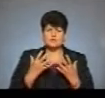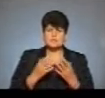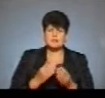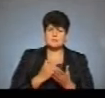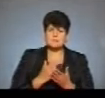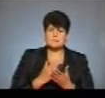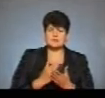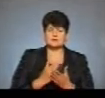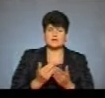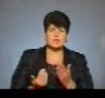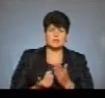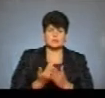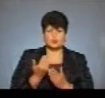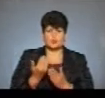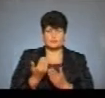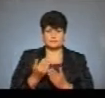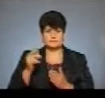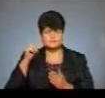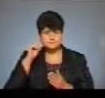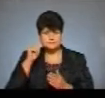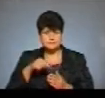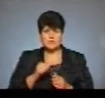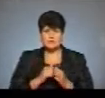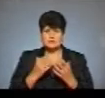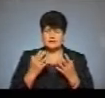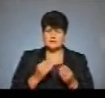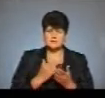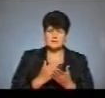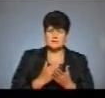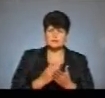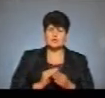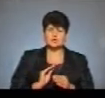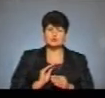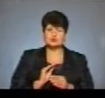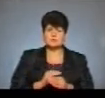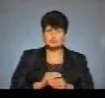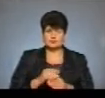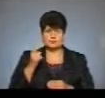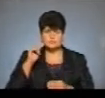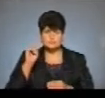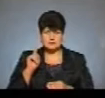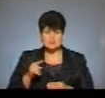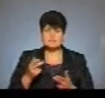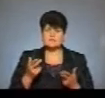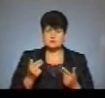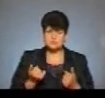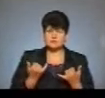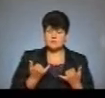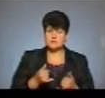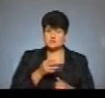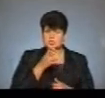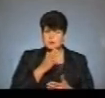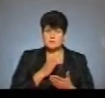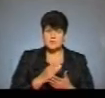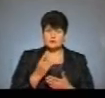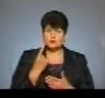набувати нових якихось скілсів. Людина кожен день повинна набувати якихось додаткових компетенцій. І, звичайно, в теперішній час мати